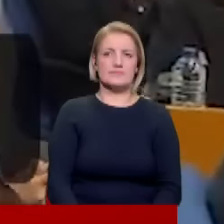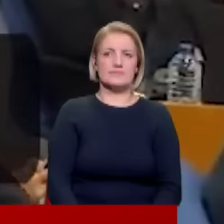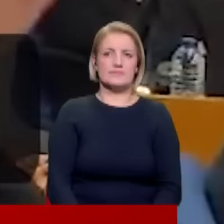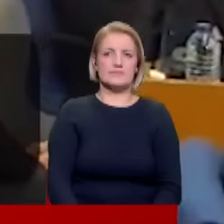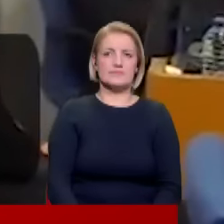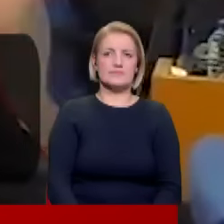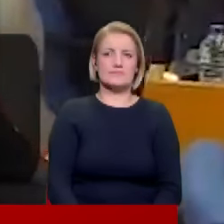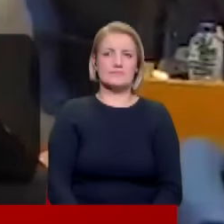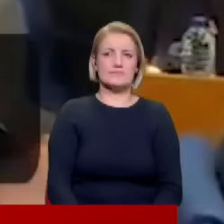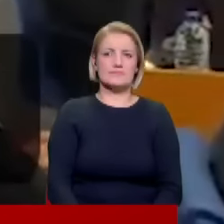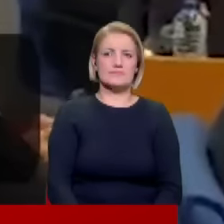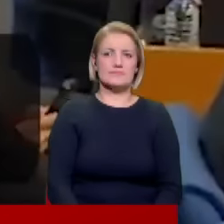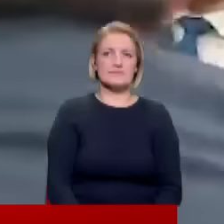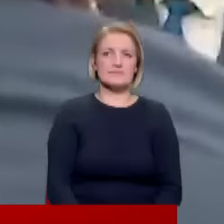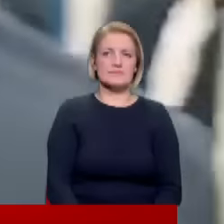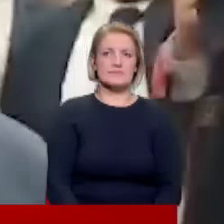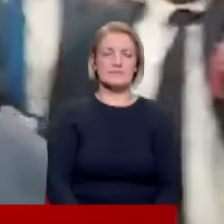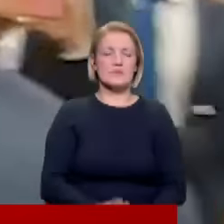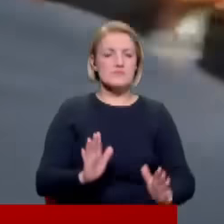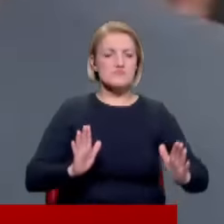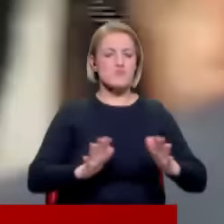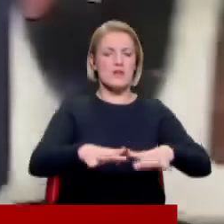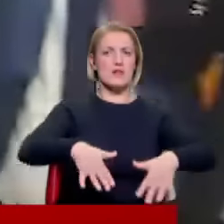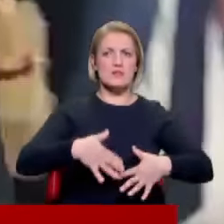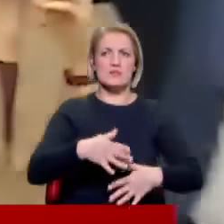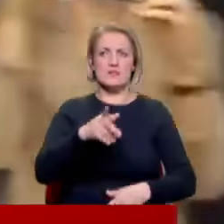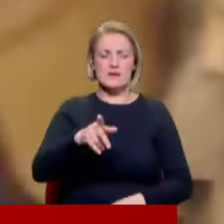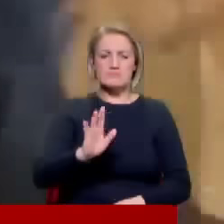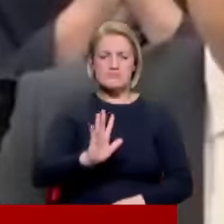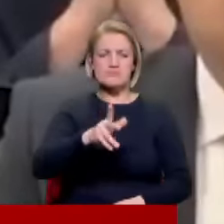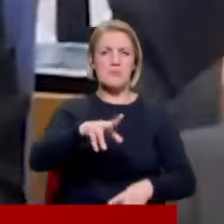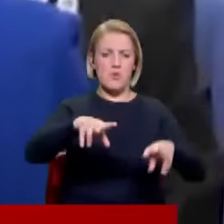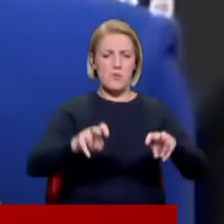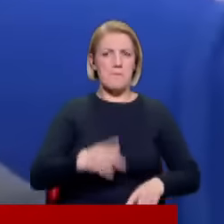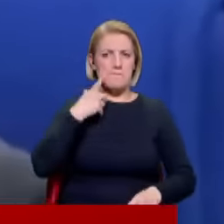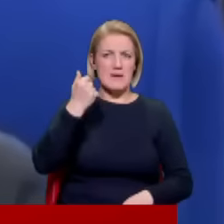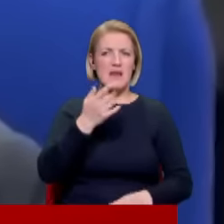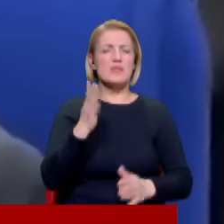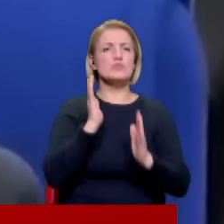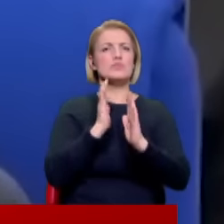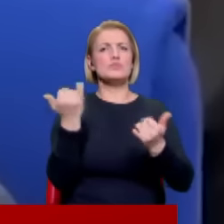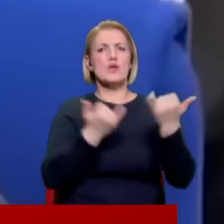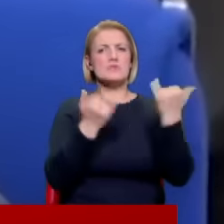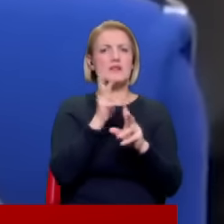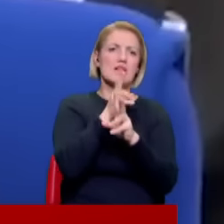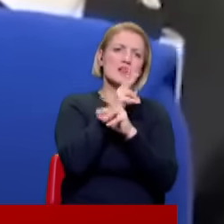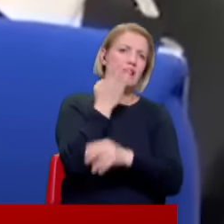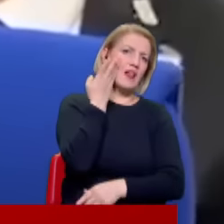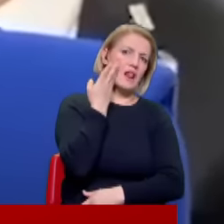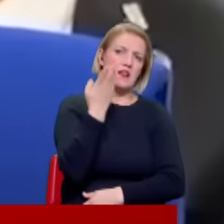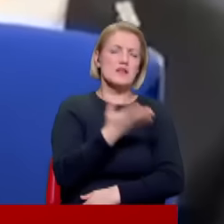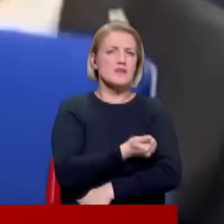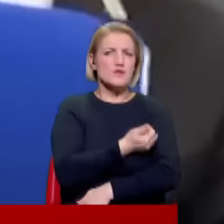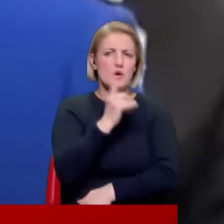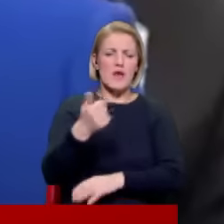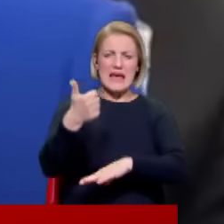yapıyorsunuz? Milletin sesi olmayan vekil olur mu? Muhalefet sıralarını aşıp yerine geçen bakan devam eden tartışmaları ise tebessümle izledi.